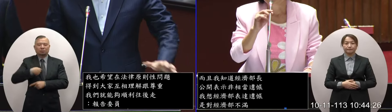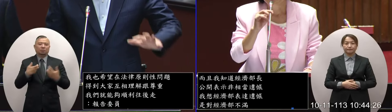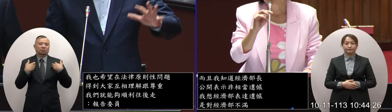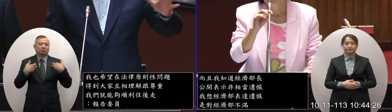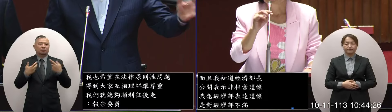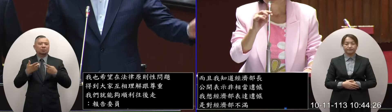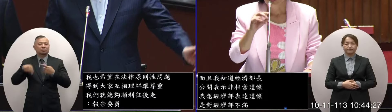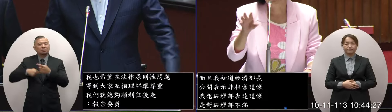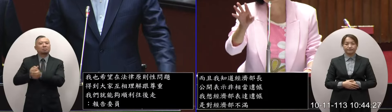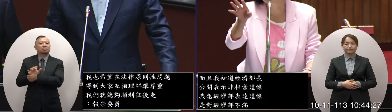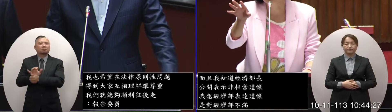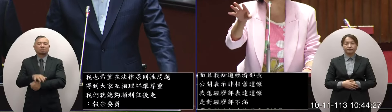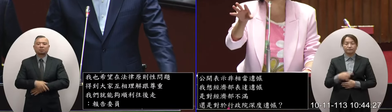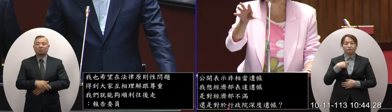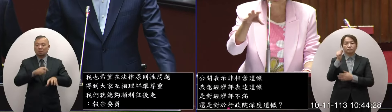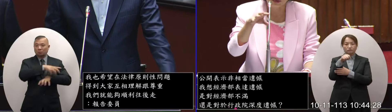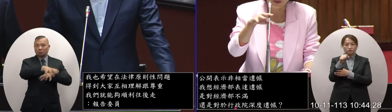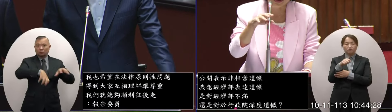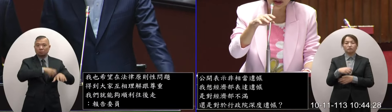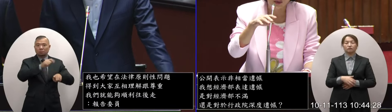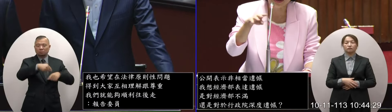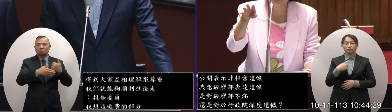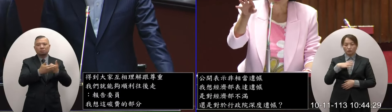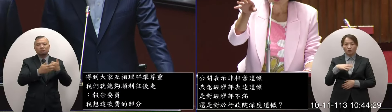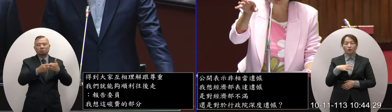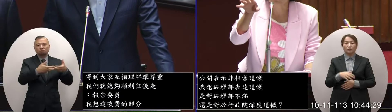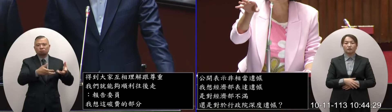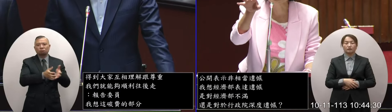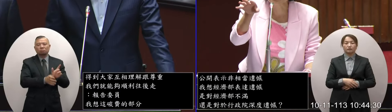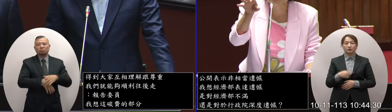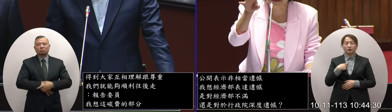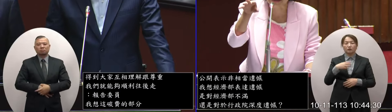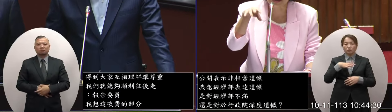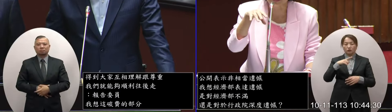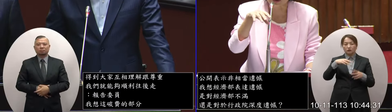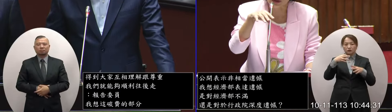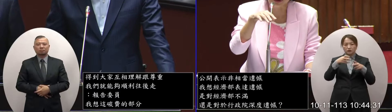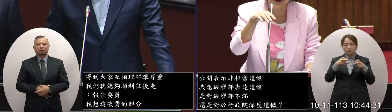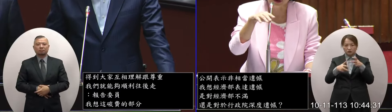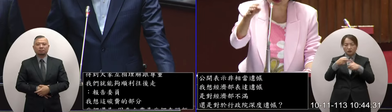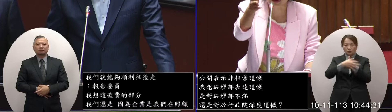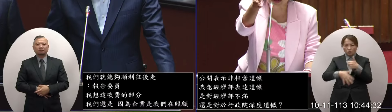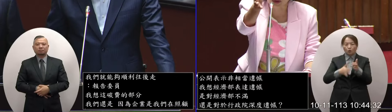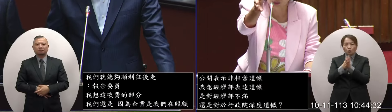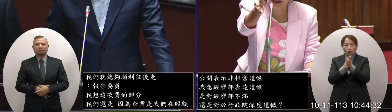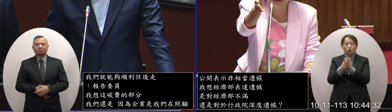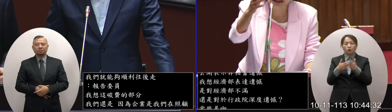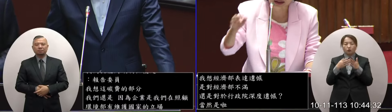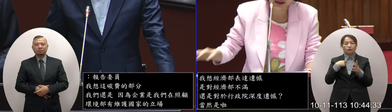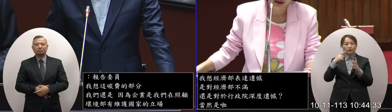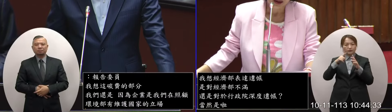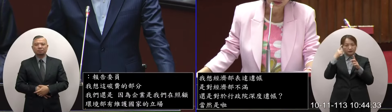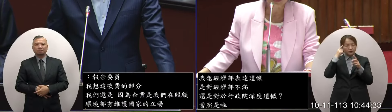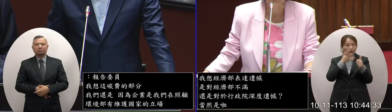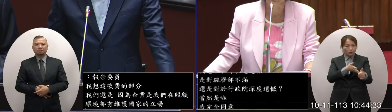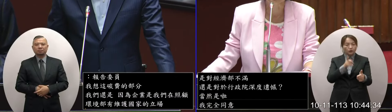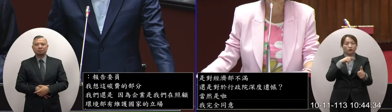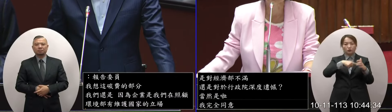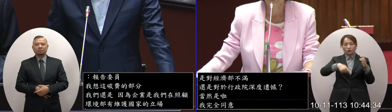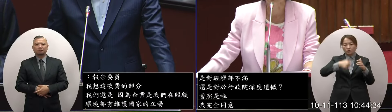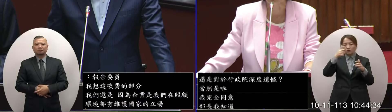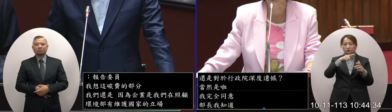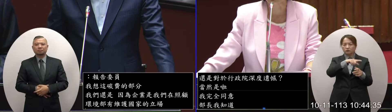部它有维护这个， 我完全同意部长。我知道，我完全知道产业上的一个需求。所以我想问一下这个院